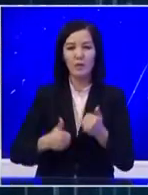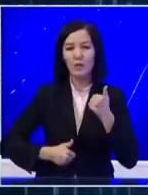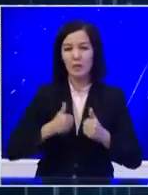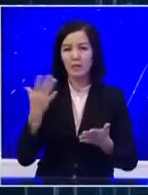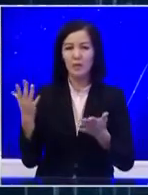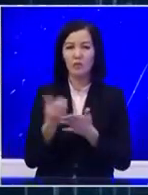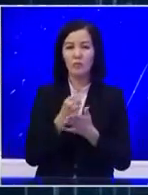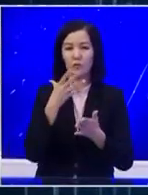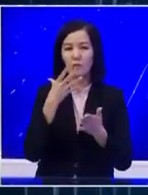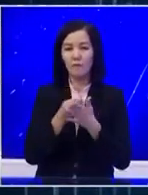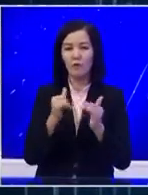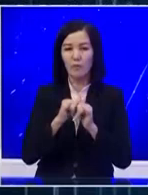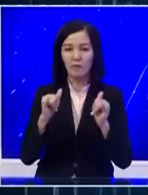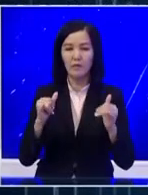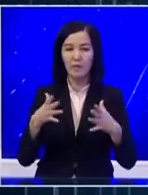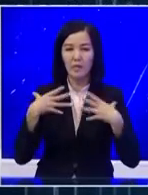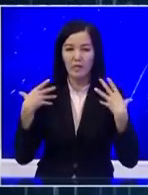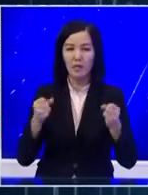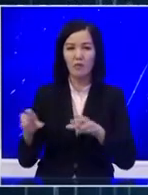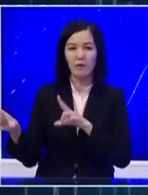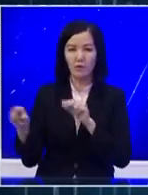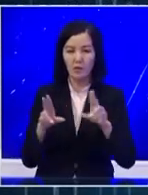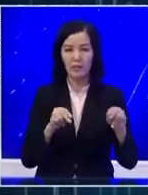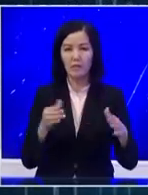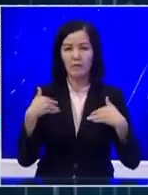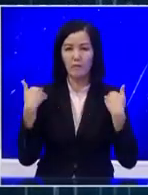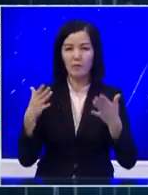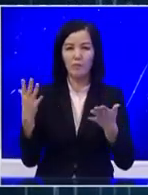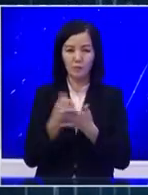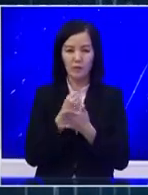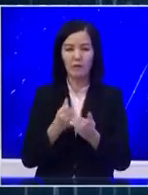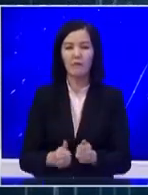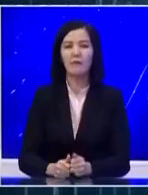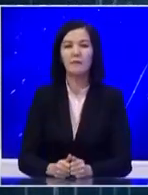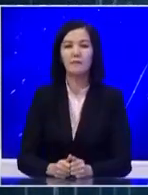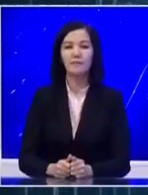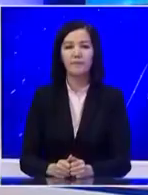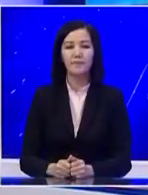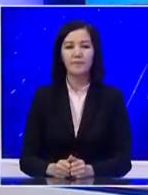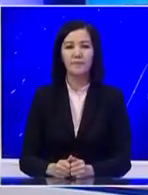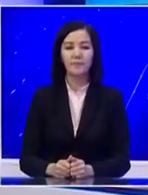высот в своем развитии. Желаю вам крепкого здоровья, благополучия и успехов.